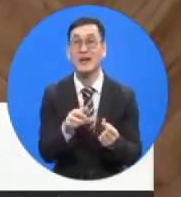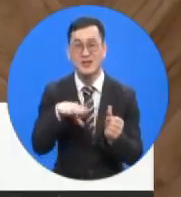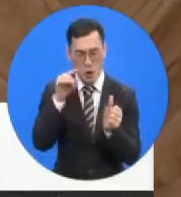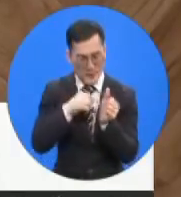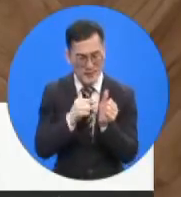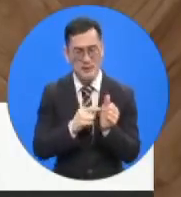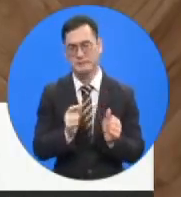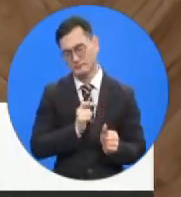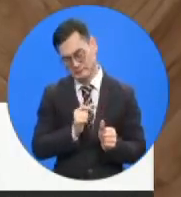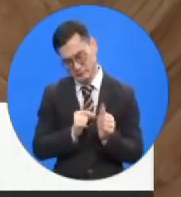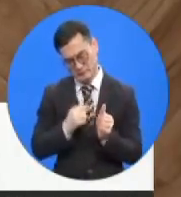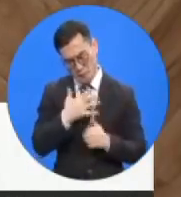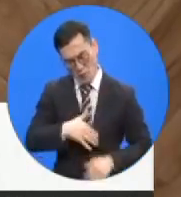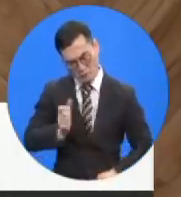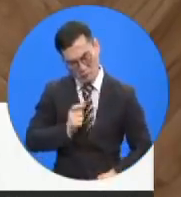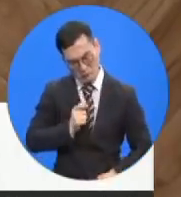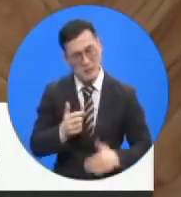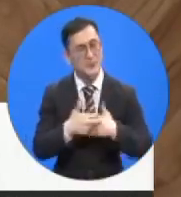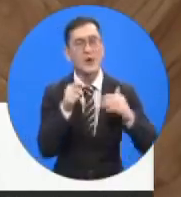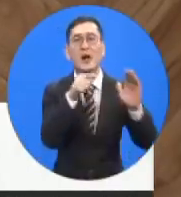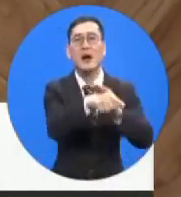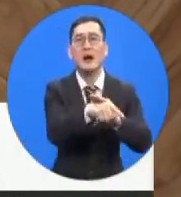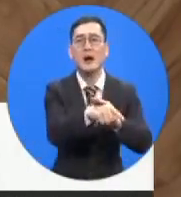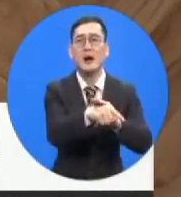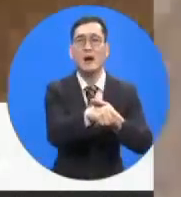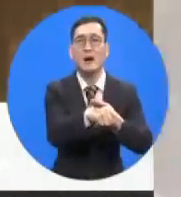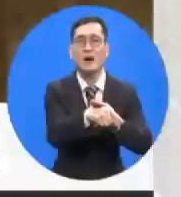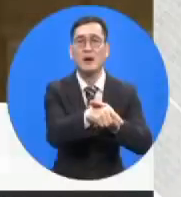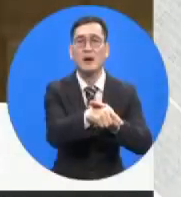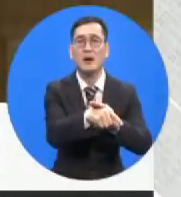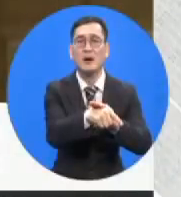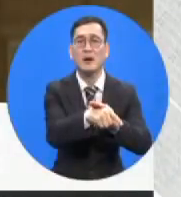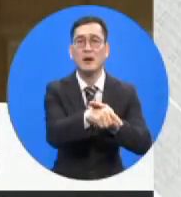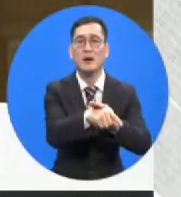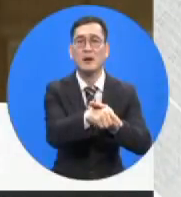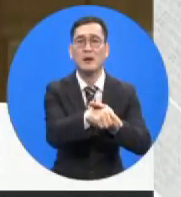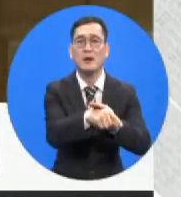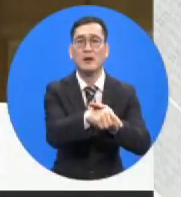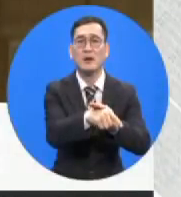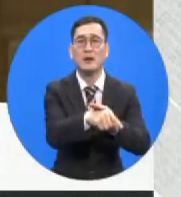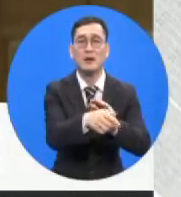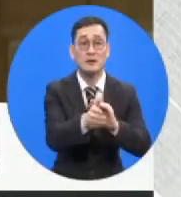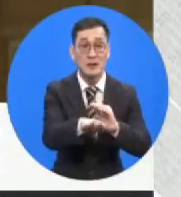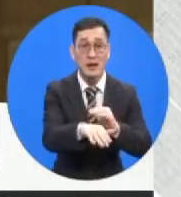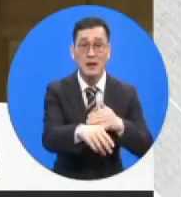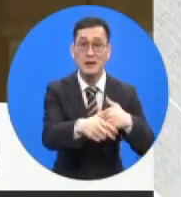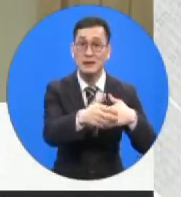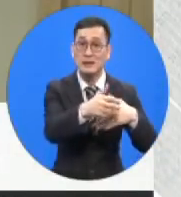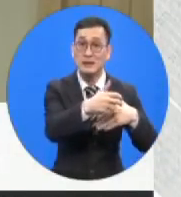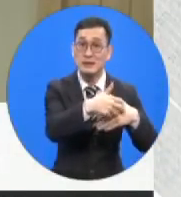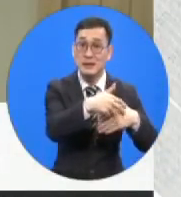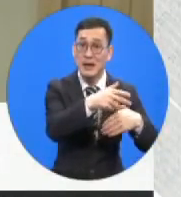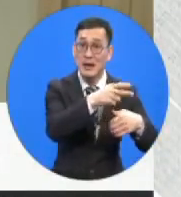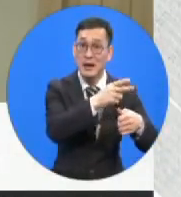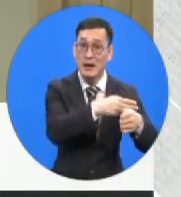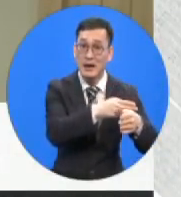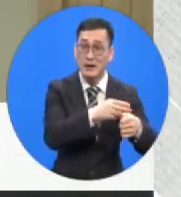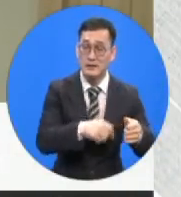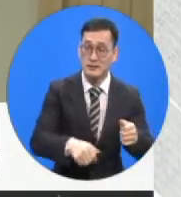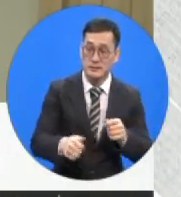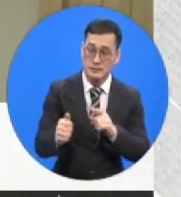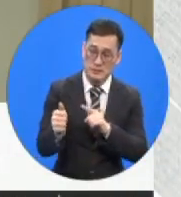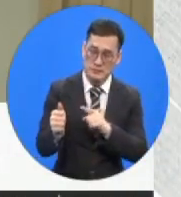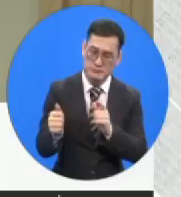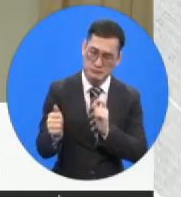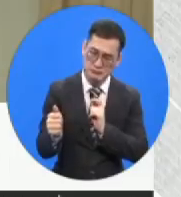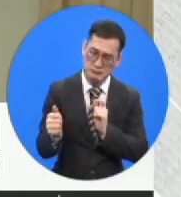병원을 찾아갔던 거예요. 그래요. 그런데 본인만 이상했던 것이 아니라 16번 환자를 진료했던 의사들이 이상한 사실을 발견했어요. 예.